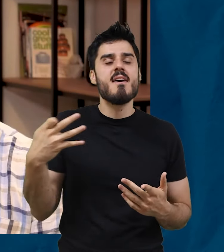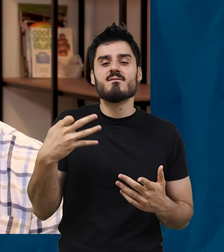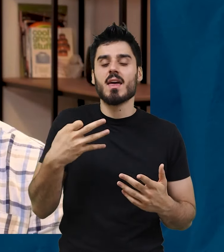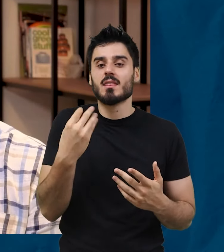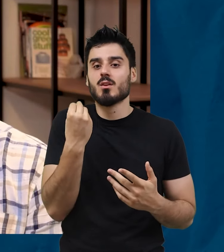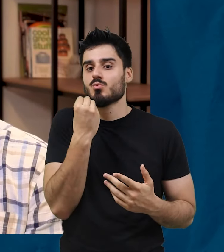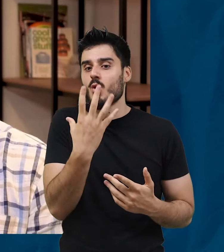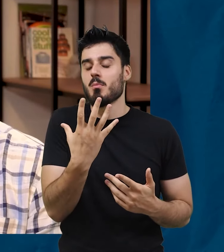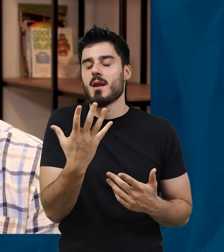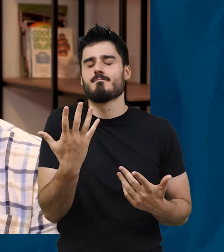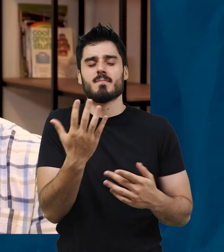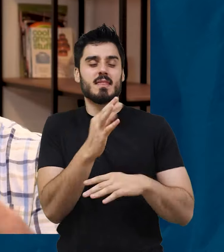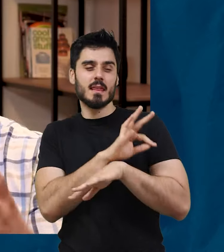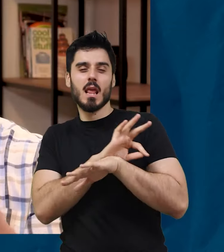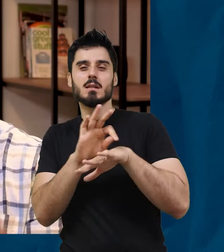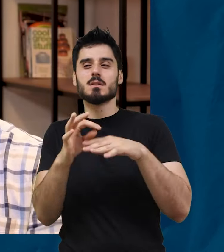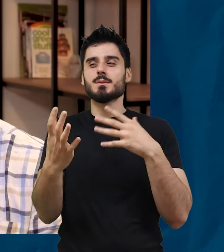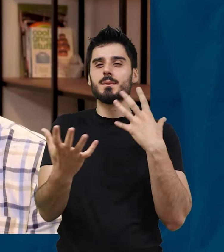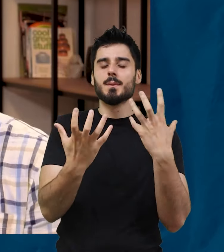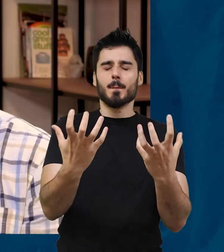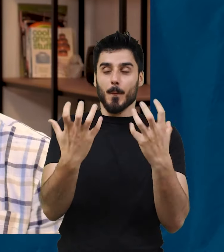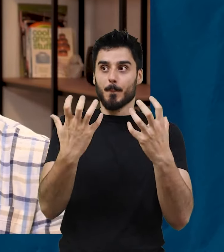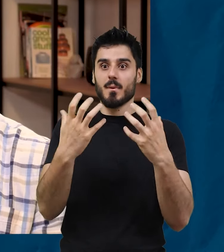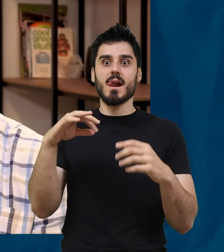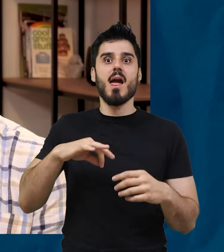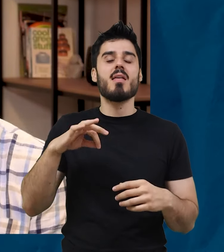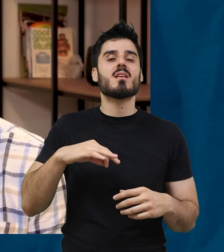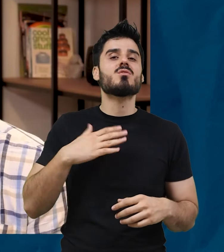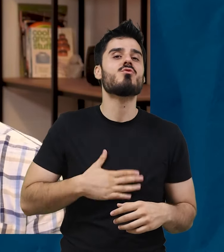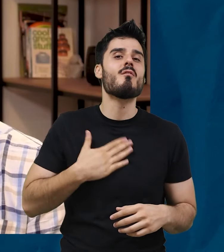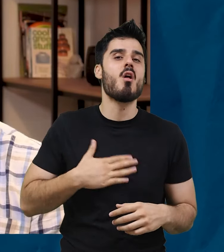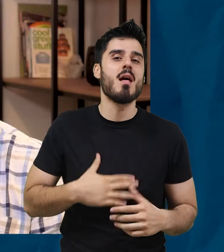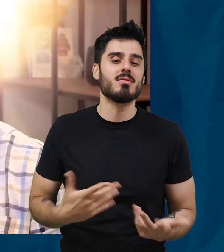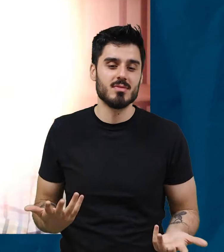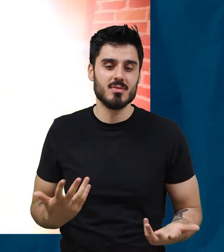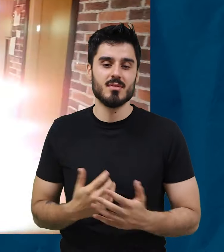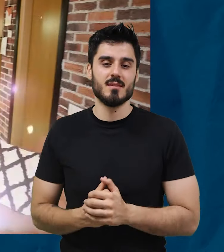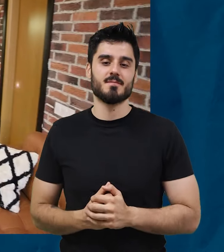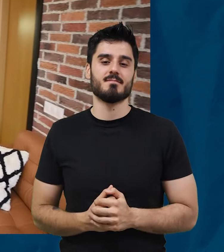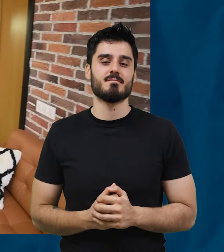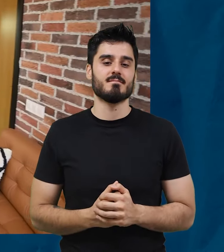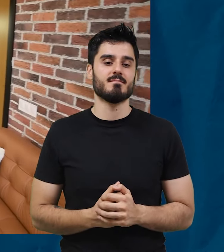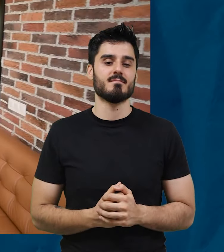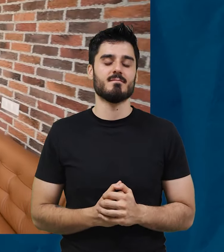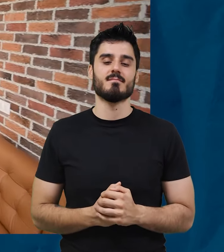добър. Дизайнът го изиска и ние го направихме, така че резултатът е супер.